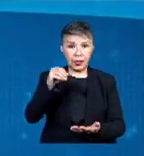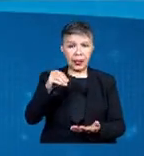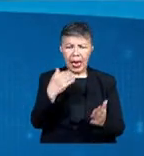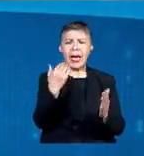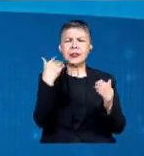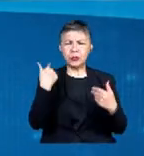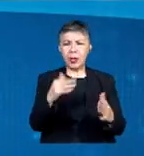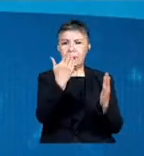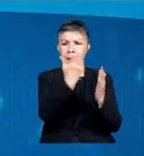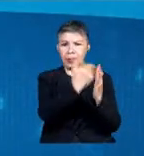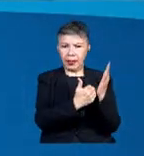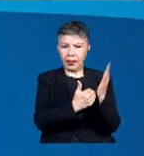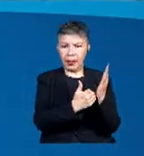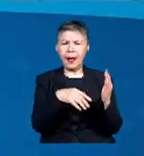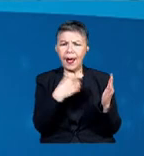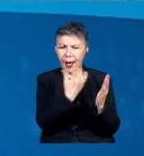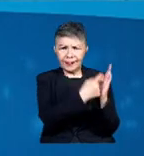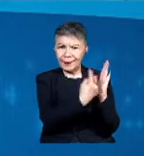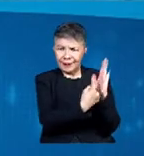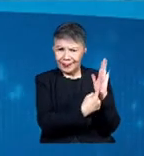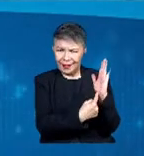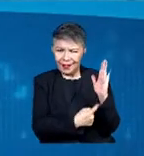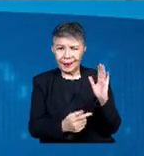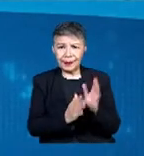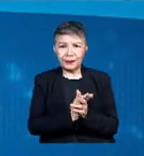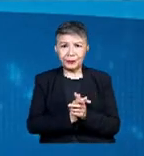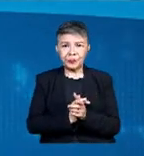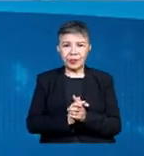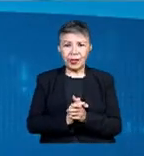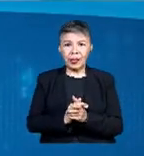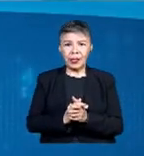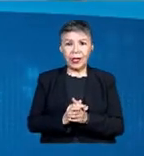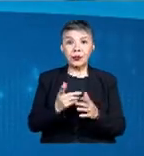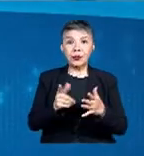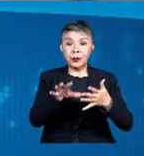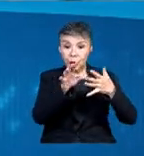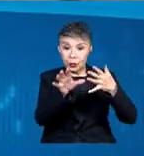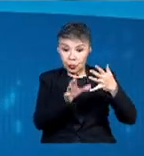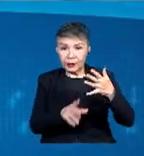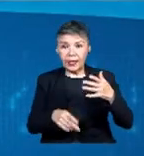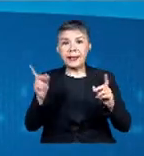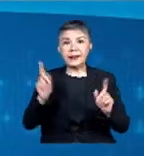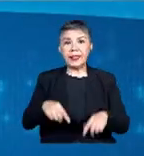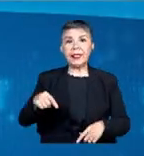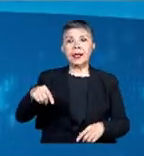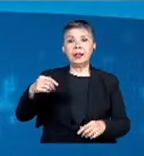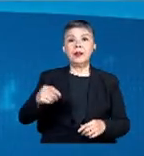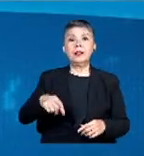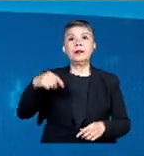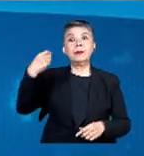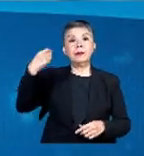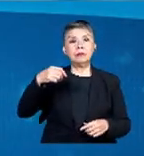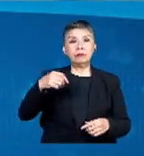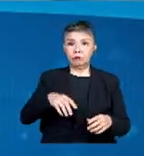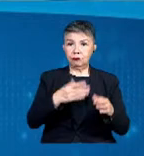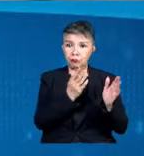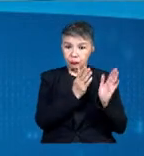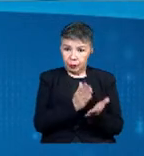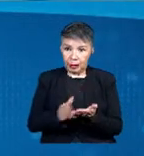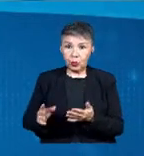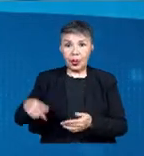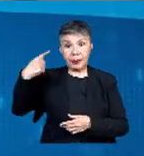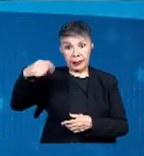peraturan pemerintah. Dan peraturan pemerintah itu di mana diturunkan menjadi peraturan menteri. Hingga akhirnya